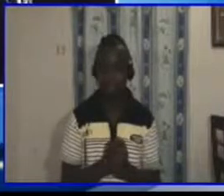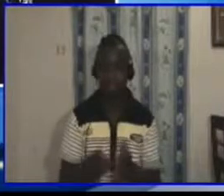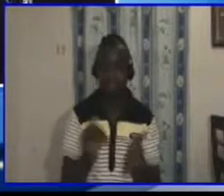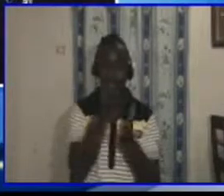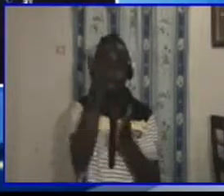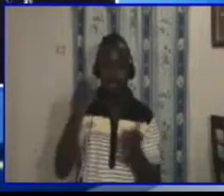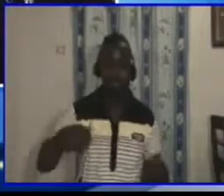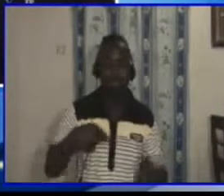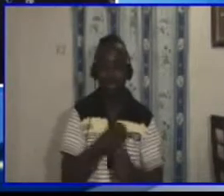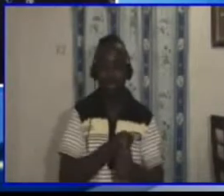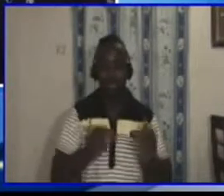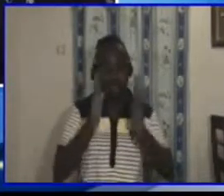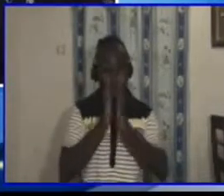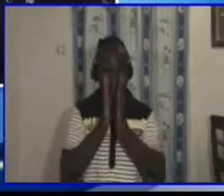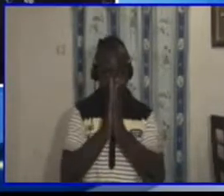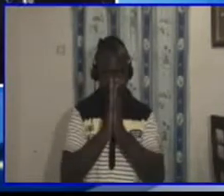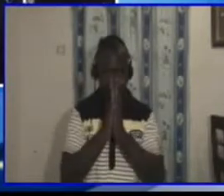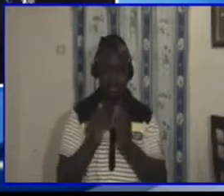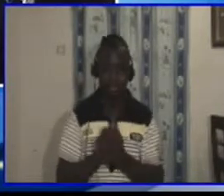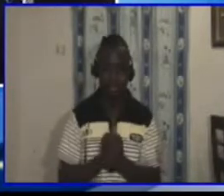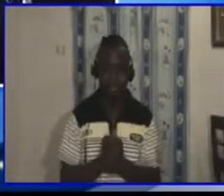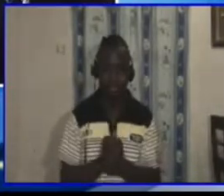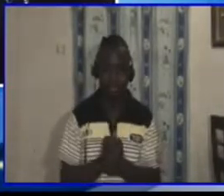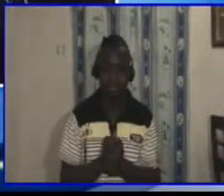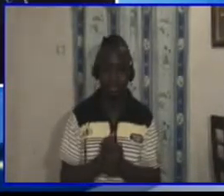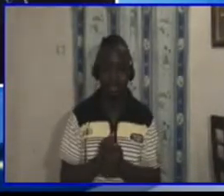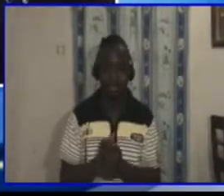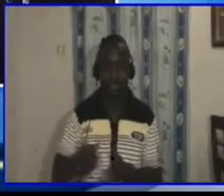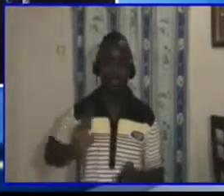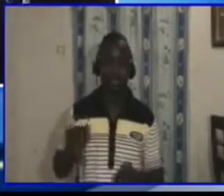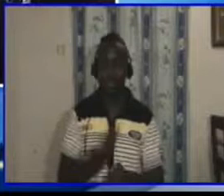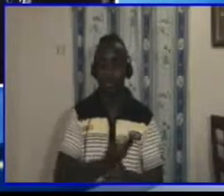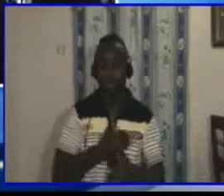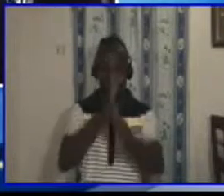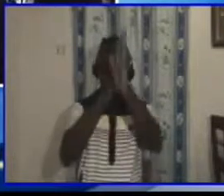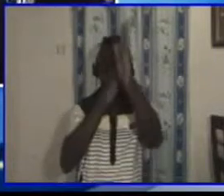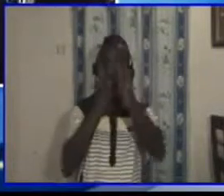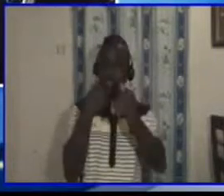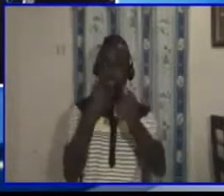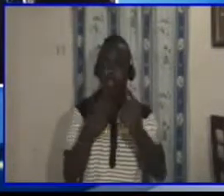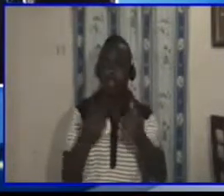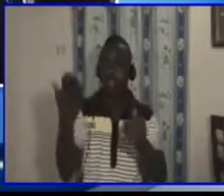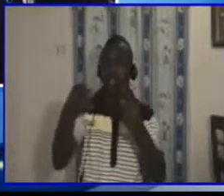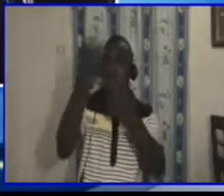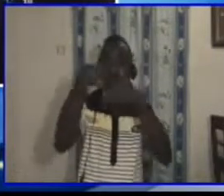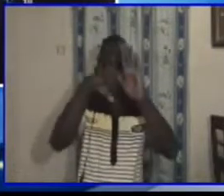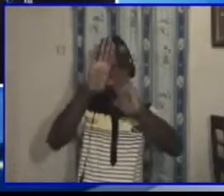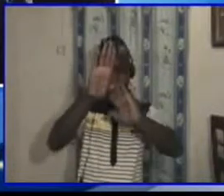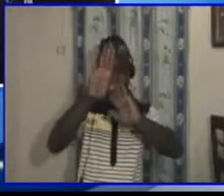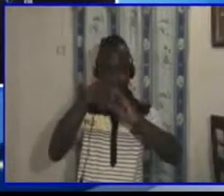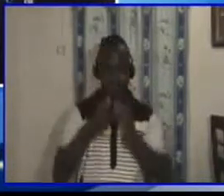così noi crediamo in un solo dio ecco perché noi